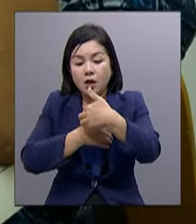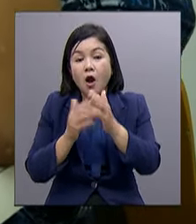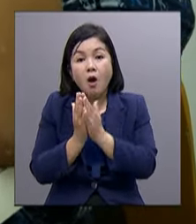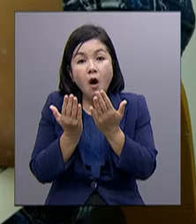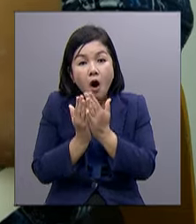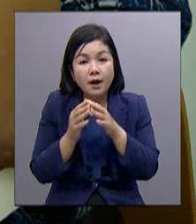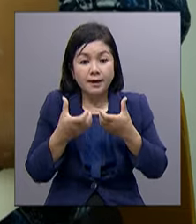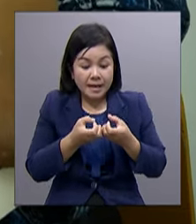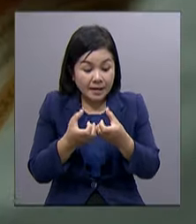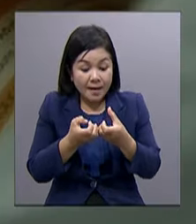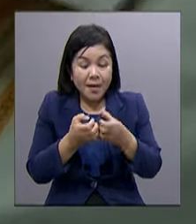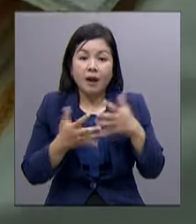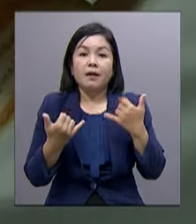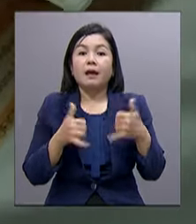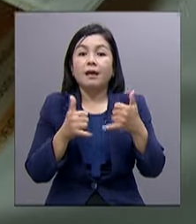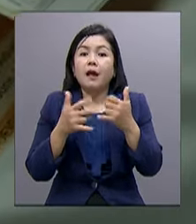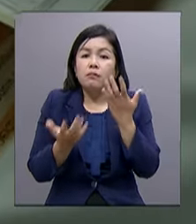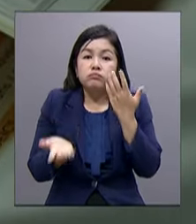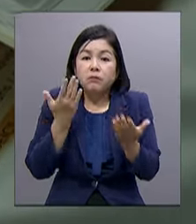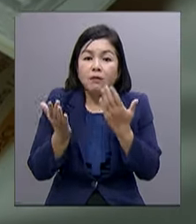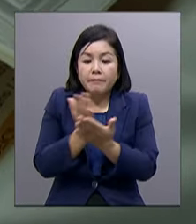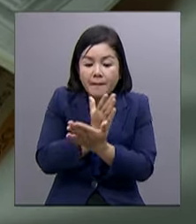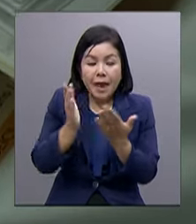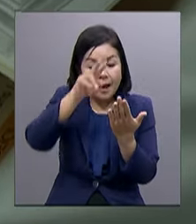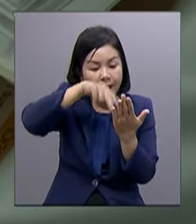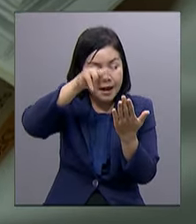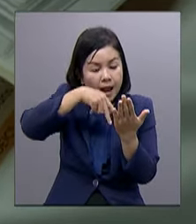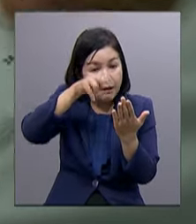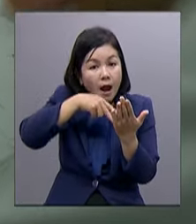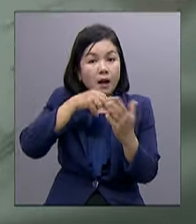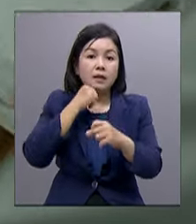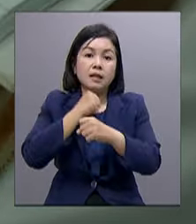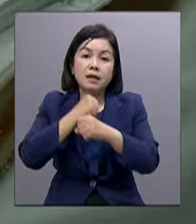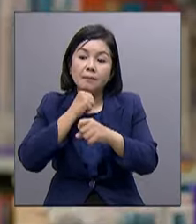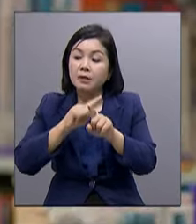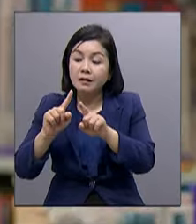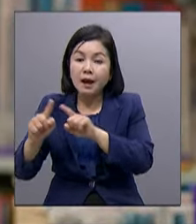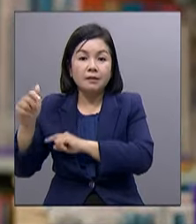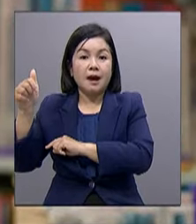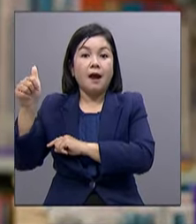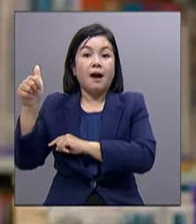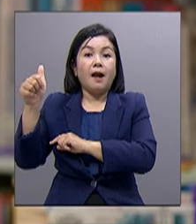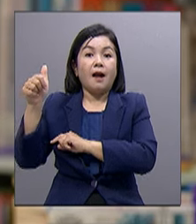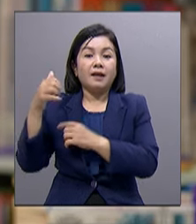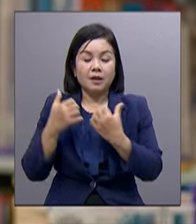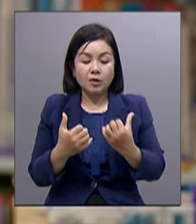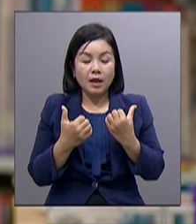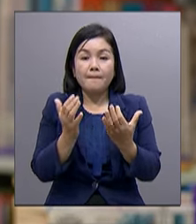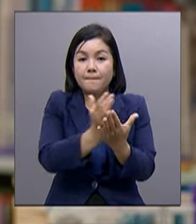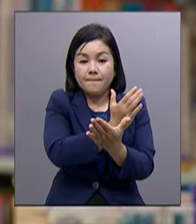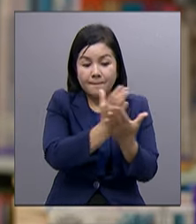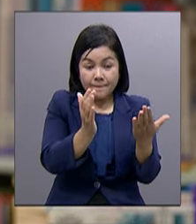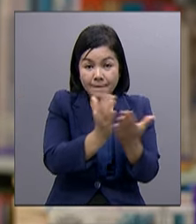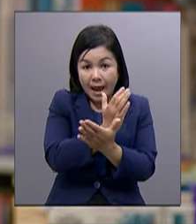เกมแล้วก็มีโซนอ่านหนังสือทำการบ้านนะคะอันนี้ก็คือเราจะแบ่งโซน